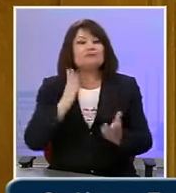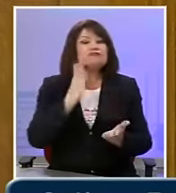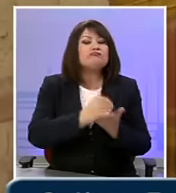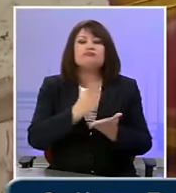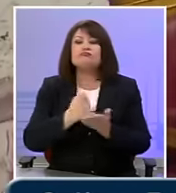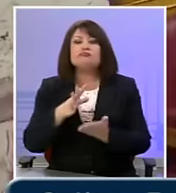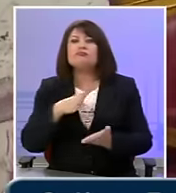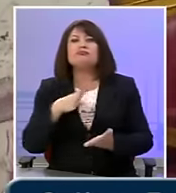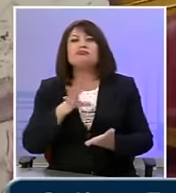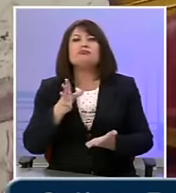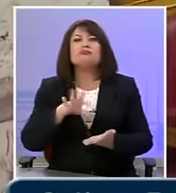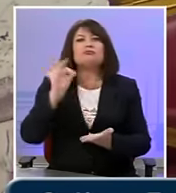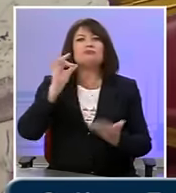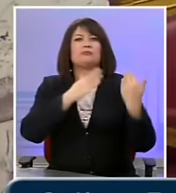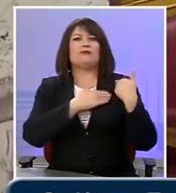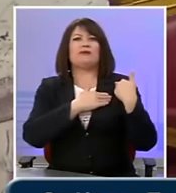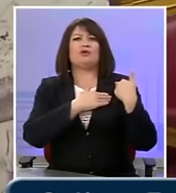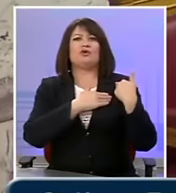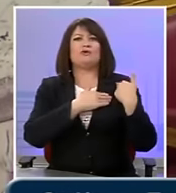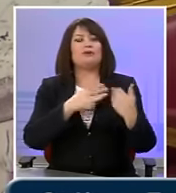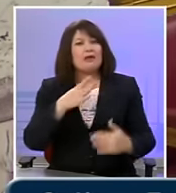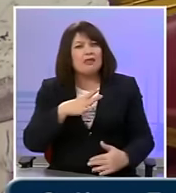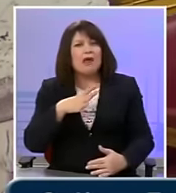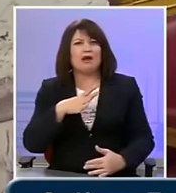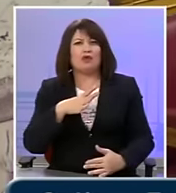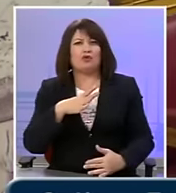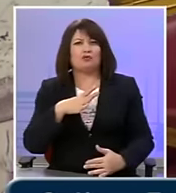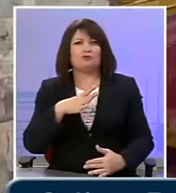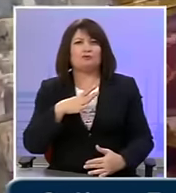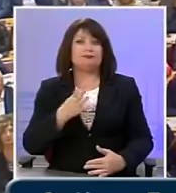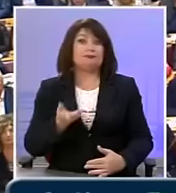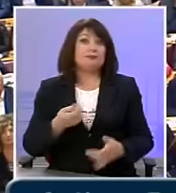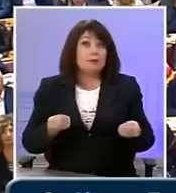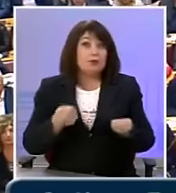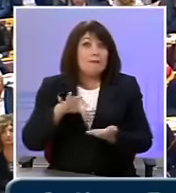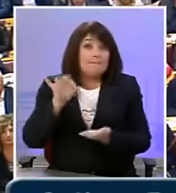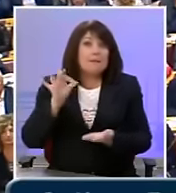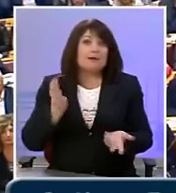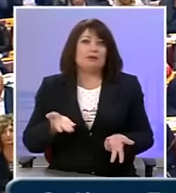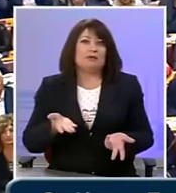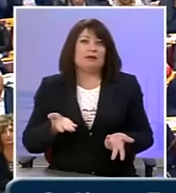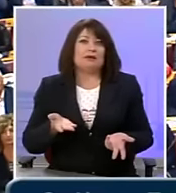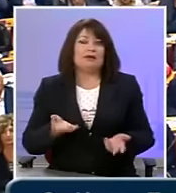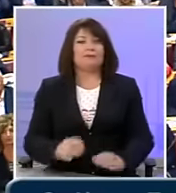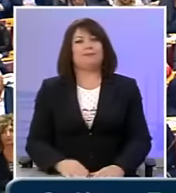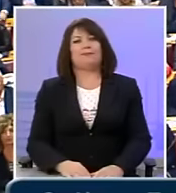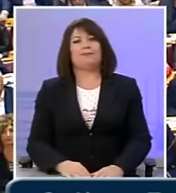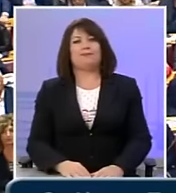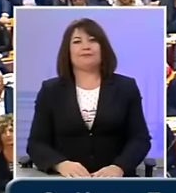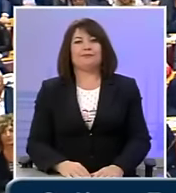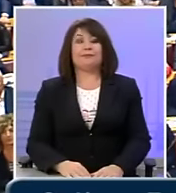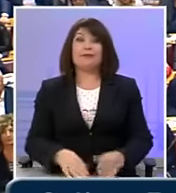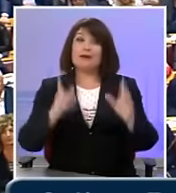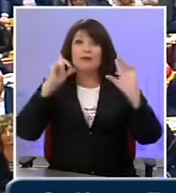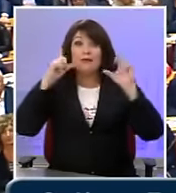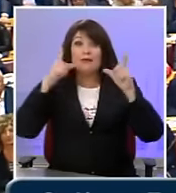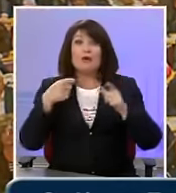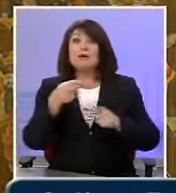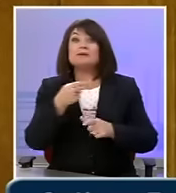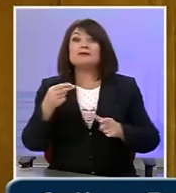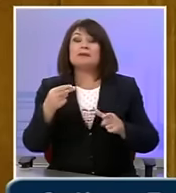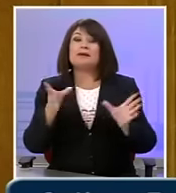να διαλέξει την υπευθυνότητα, τη βούληση. C'est l'ouverture Η δημοκρατία είναι ο